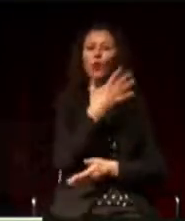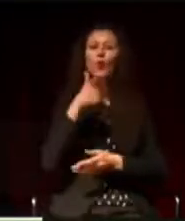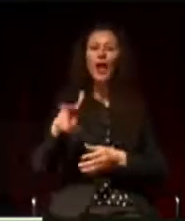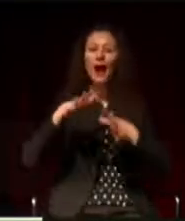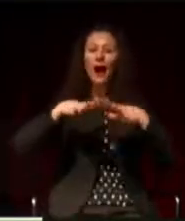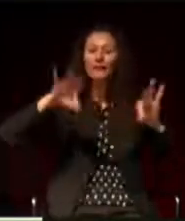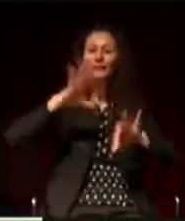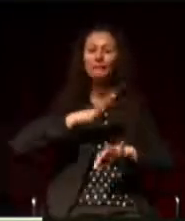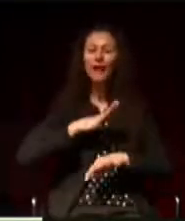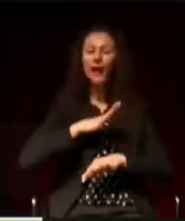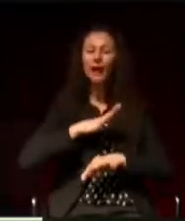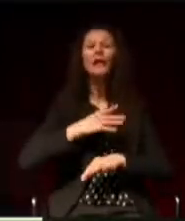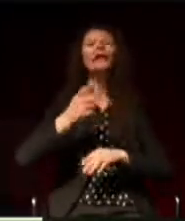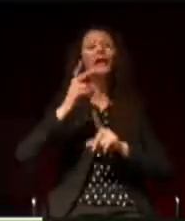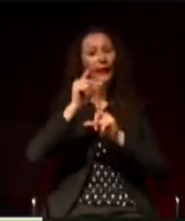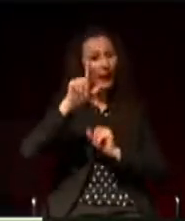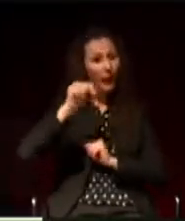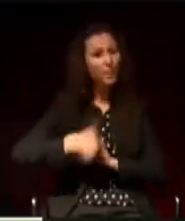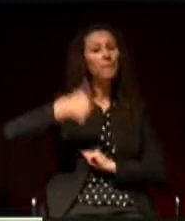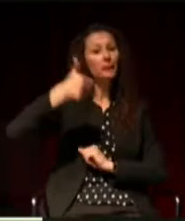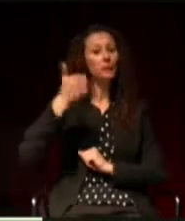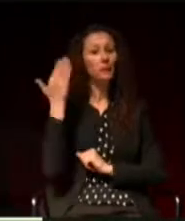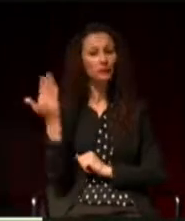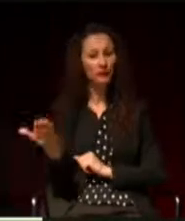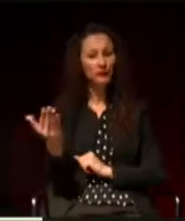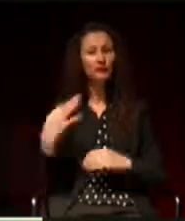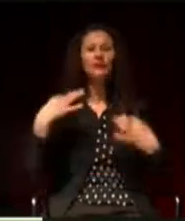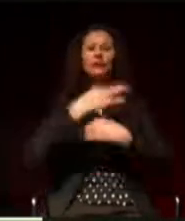rağmen il başkanımız